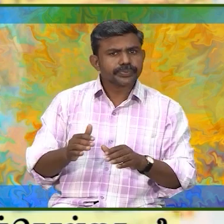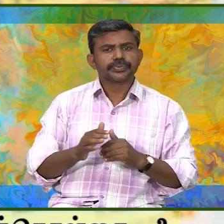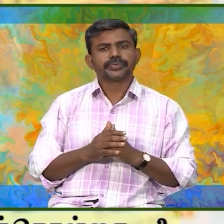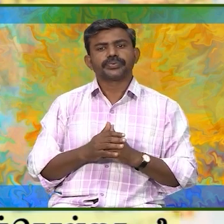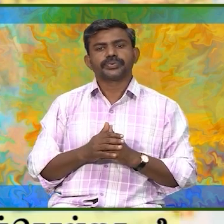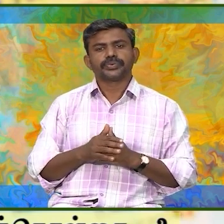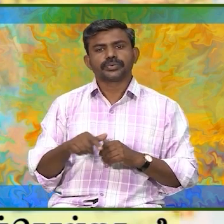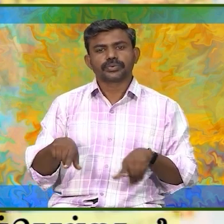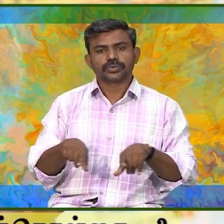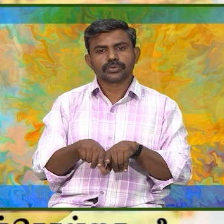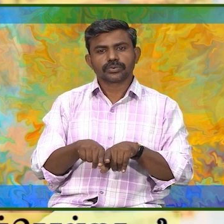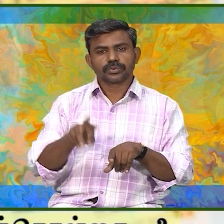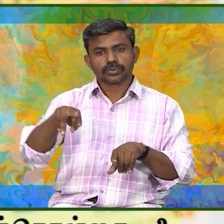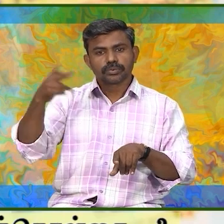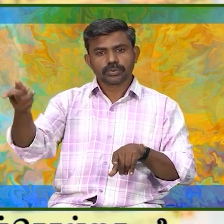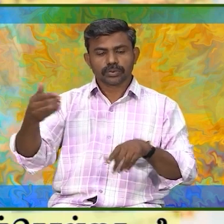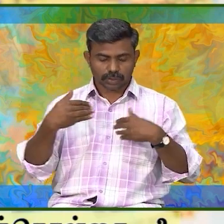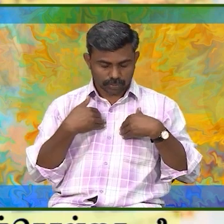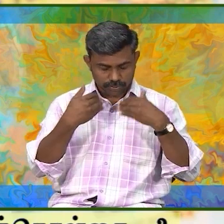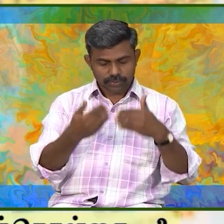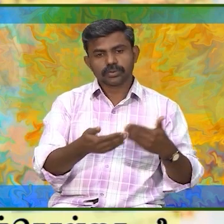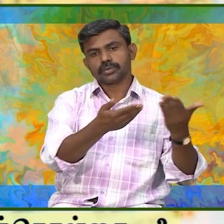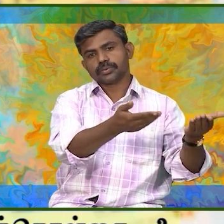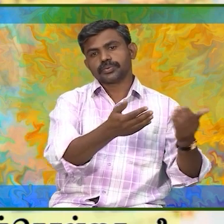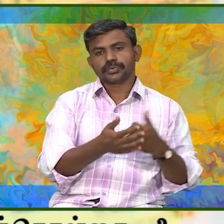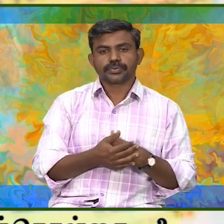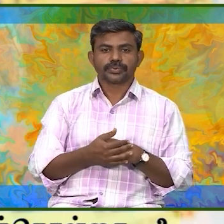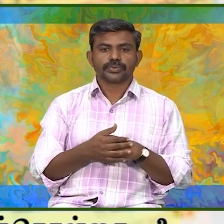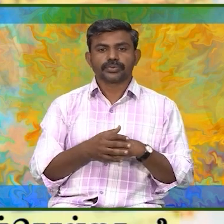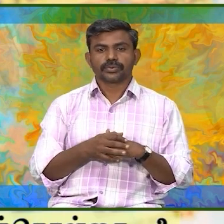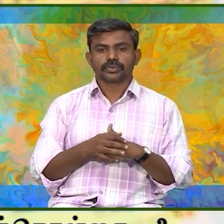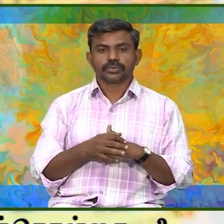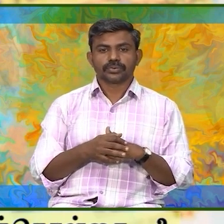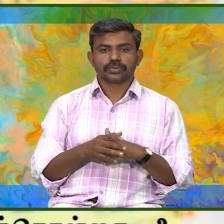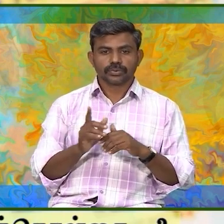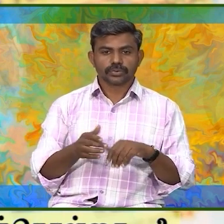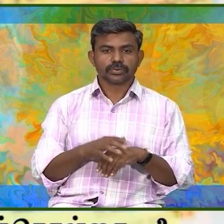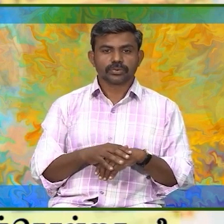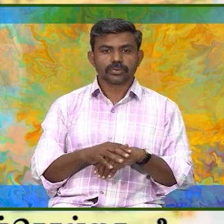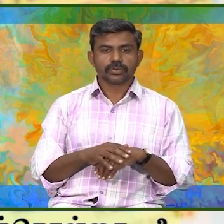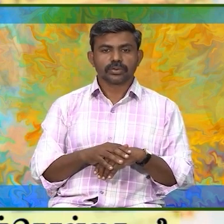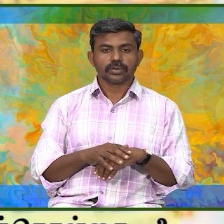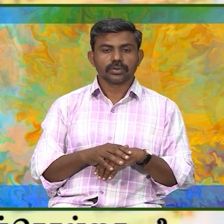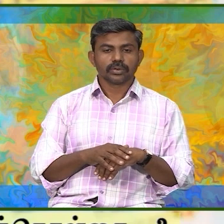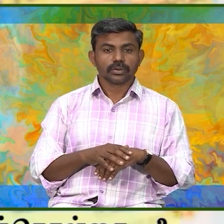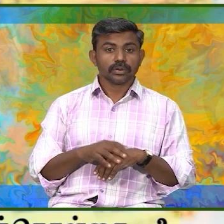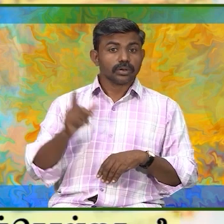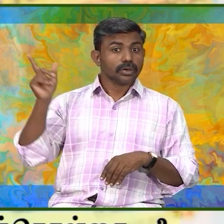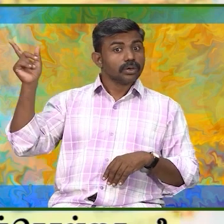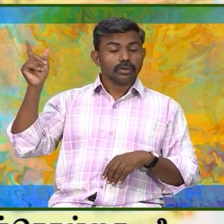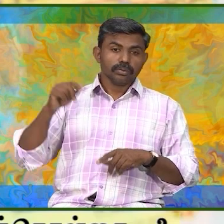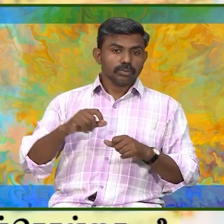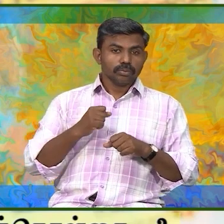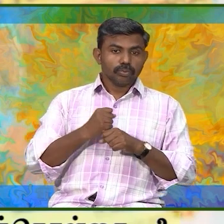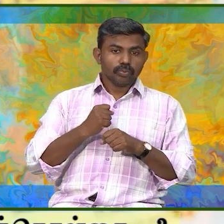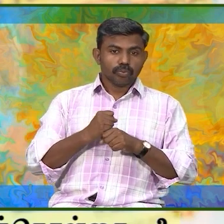வேண்டியிருக்கு. அதே போல் பக்கத்து நாடும் நம்மை சார்ந்து தான் இருக்குது. உதாரணத்துக்கு பார்த்திங்கன்னா, நீங்கள் கூடன்குளம் அணுமின்